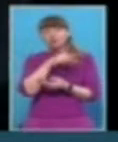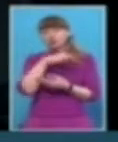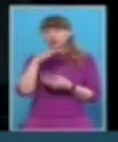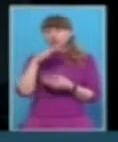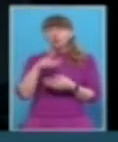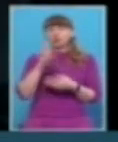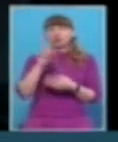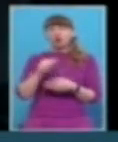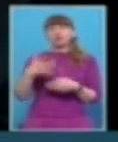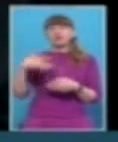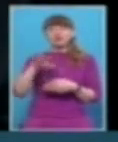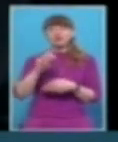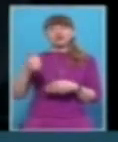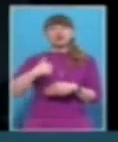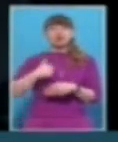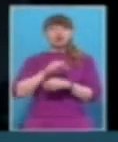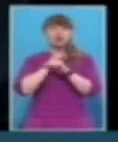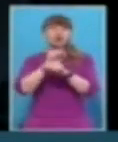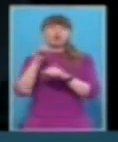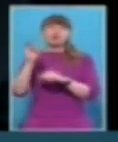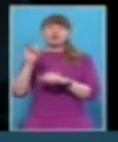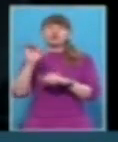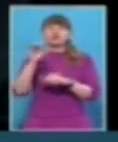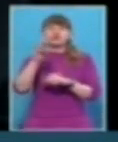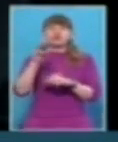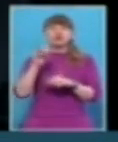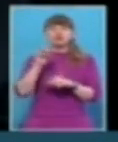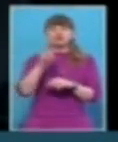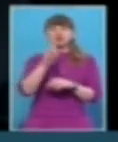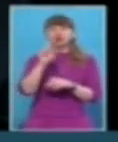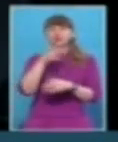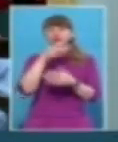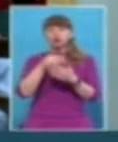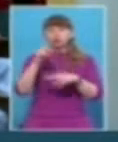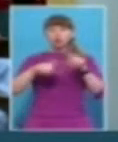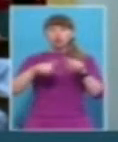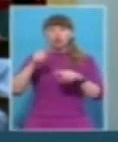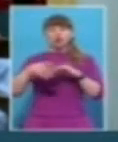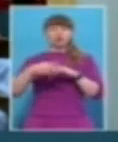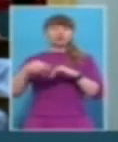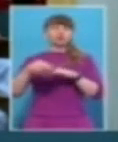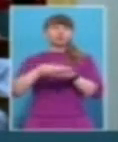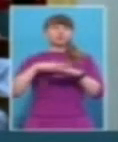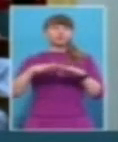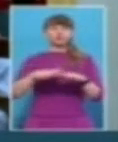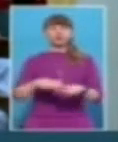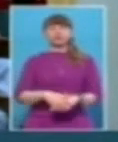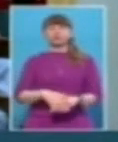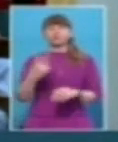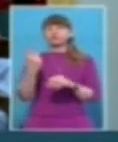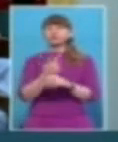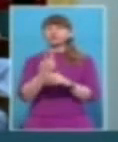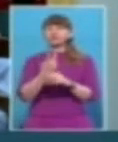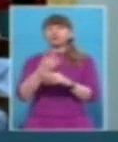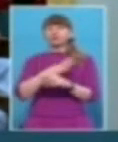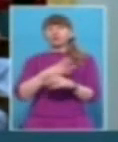других солдат, отправился защищать Афганистан как свою собственную родину. Дважды раненый он прошел через все терни ужасного события. О тех годах